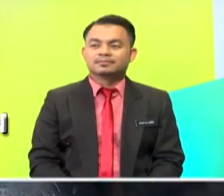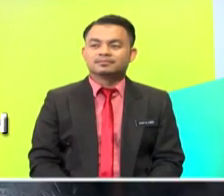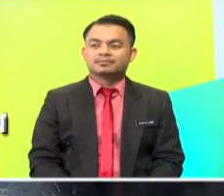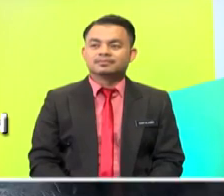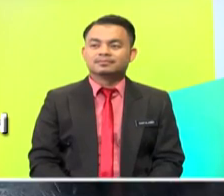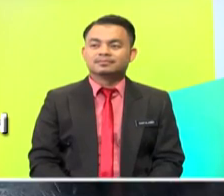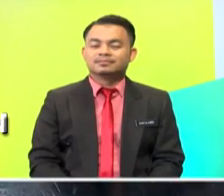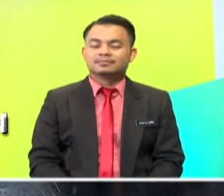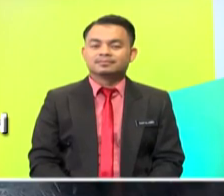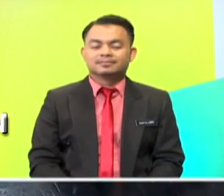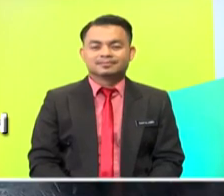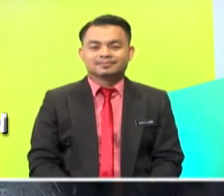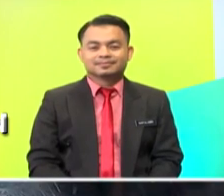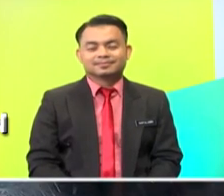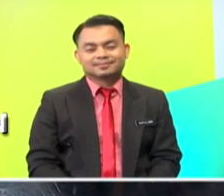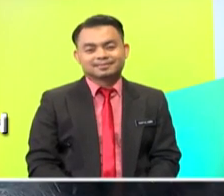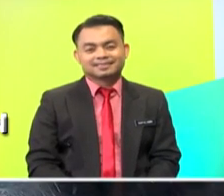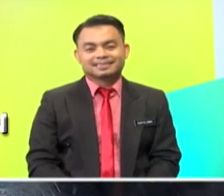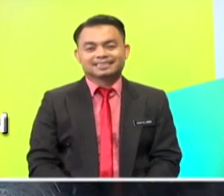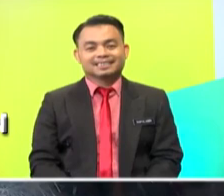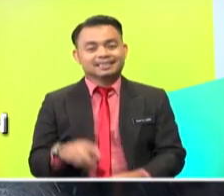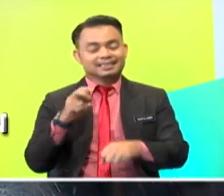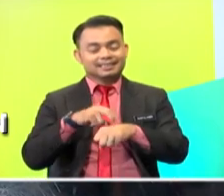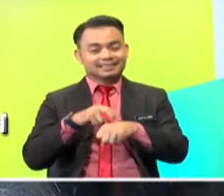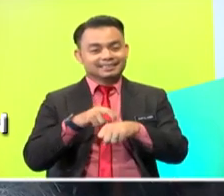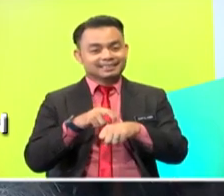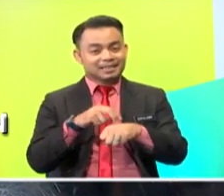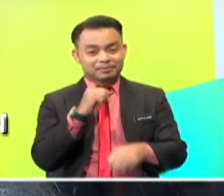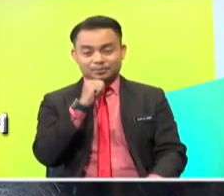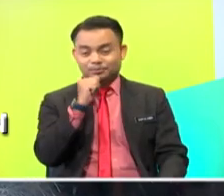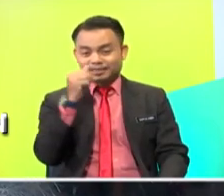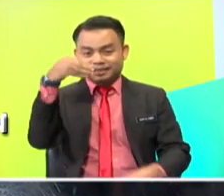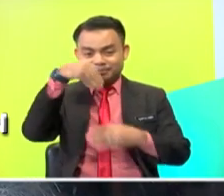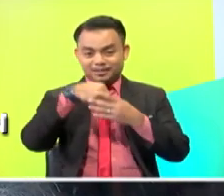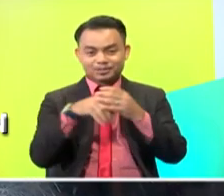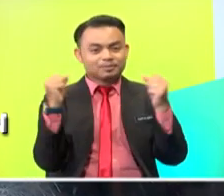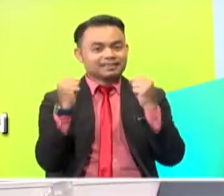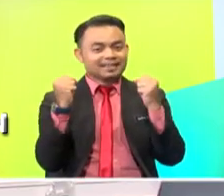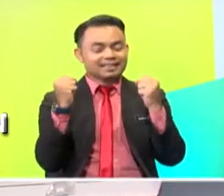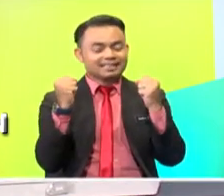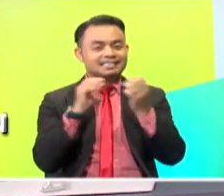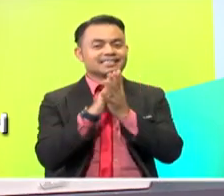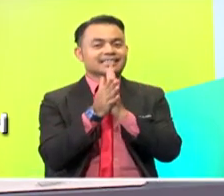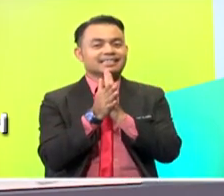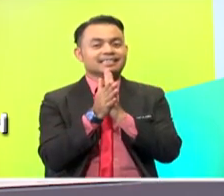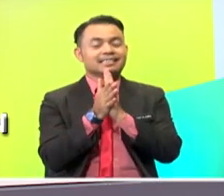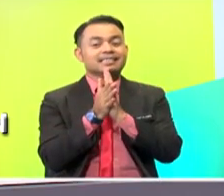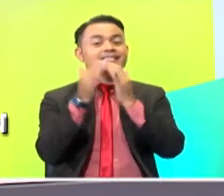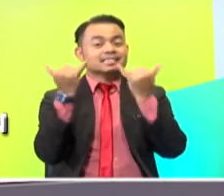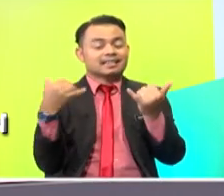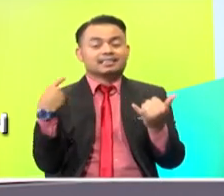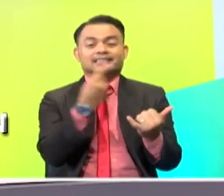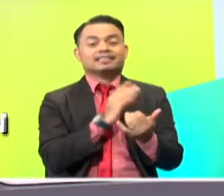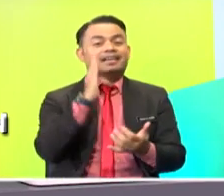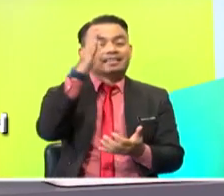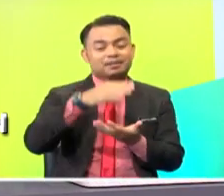istana kejek Oh macam mana nak simpan ingat betul ah jadi sekarang kita akan belajar bagaimana